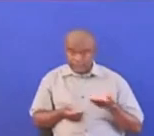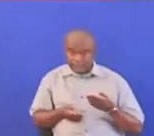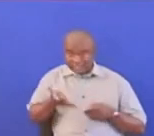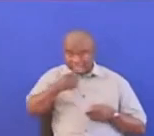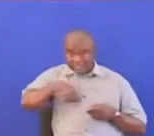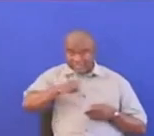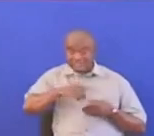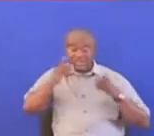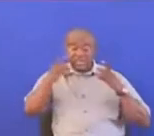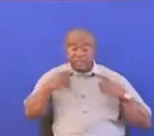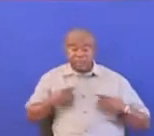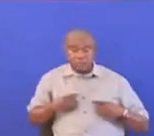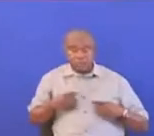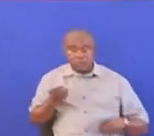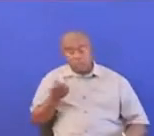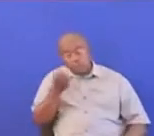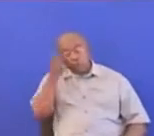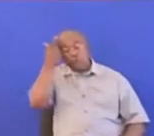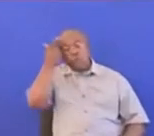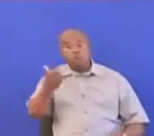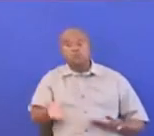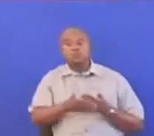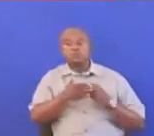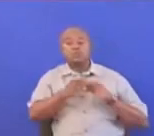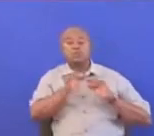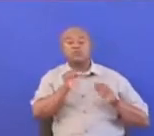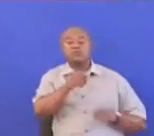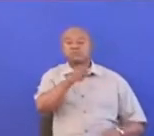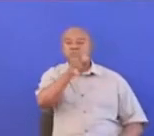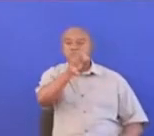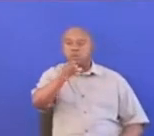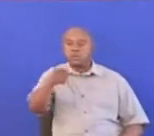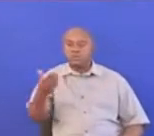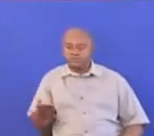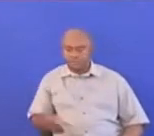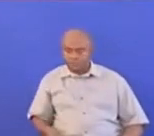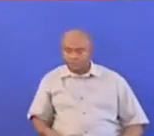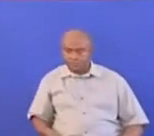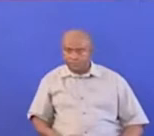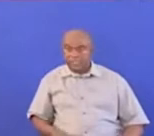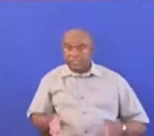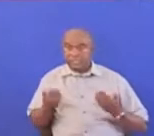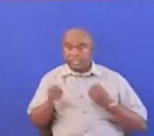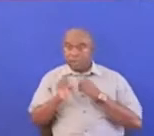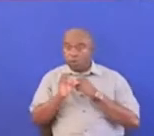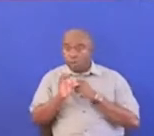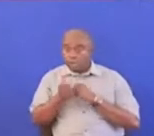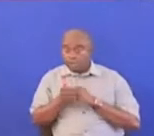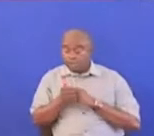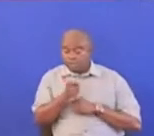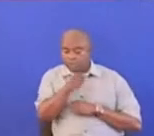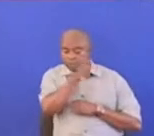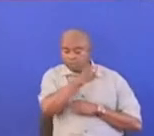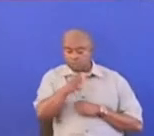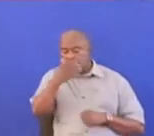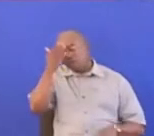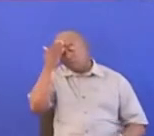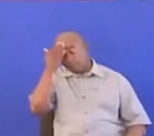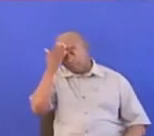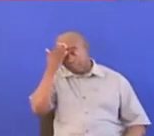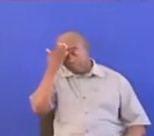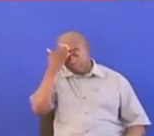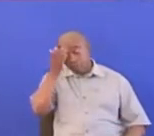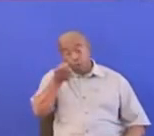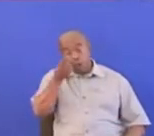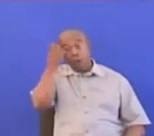ni madiwani, tukielewa tutawafahamisha wananchi wetu. Kwa hiyo wawakilishi na wananchi wafahamishwe ili wananchi wetu